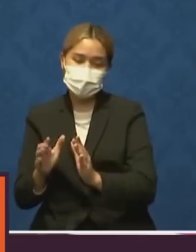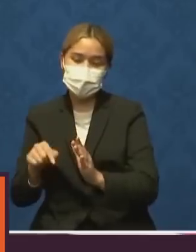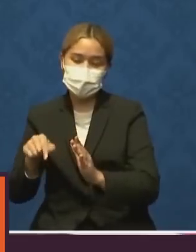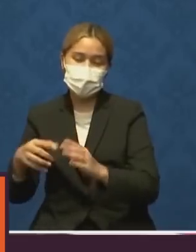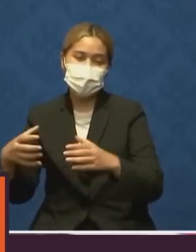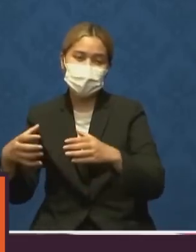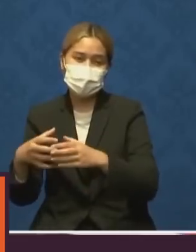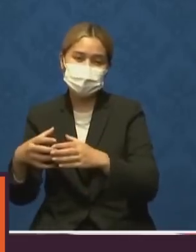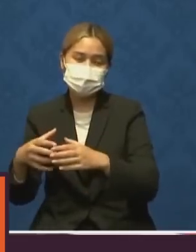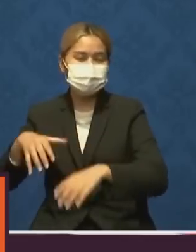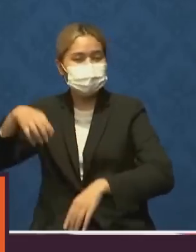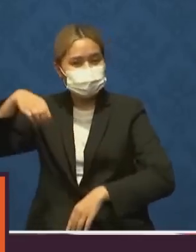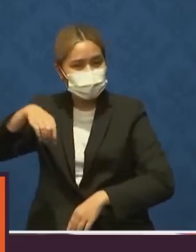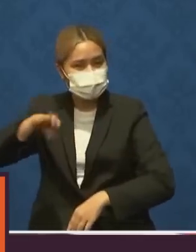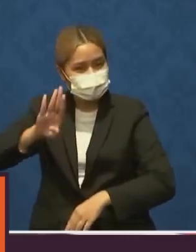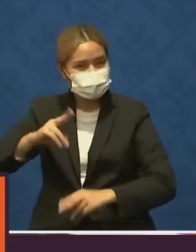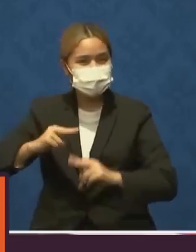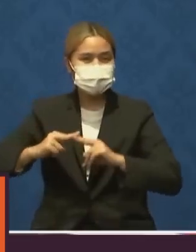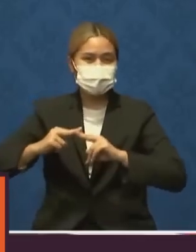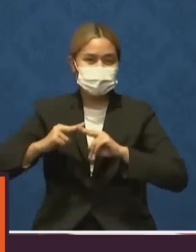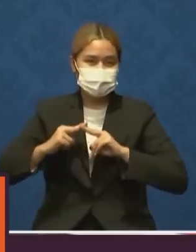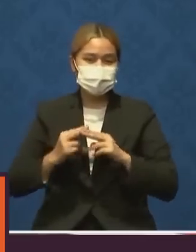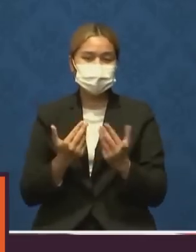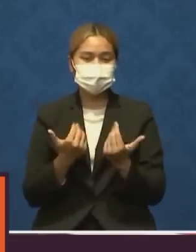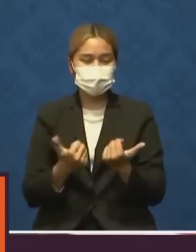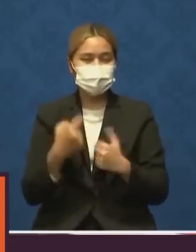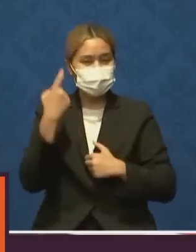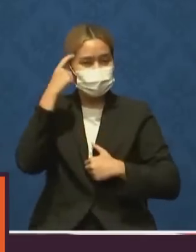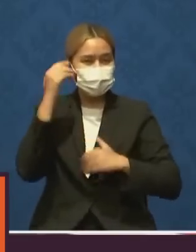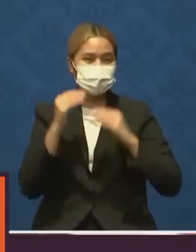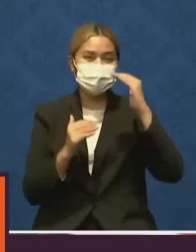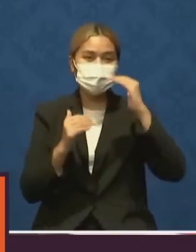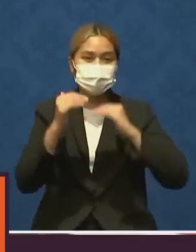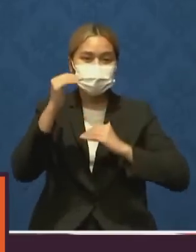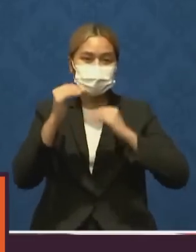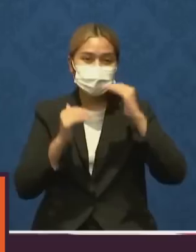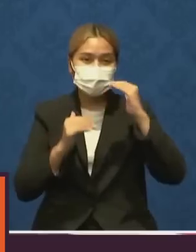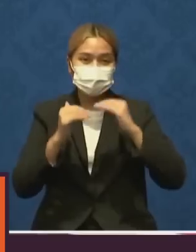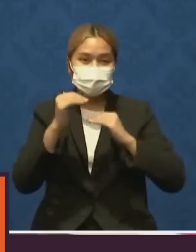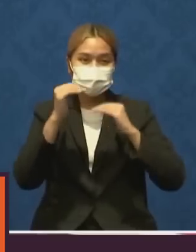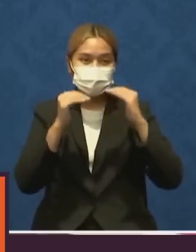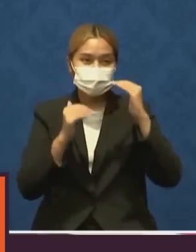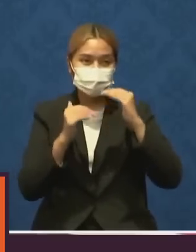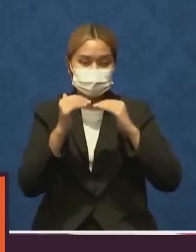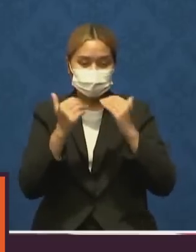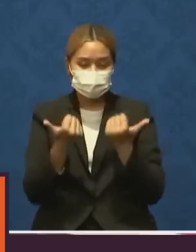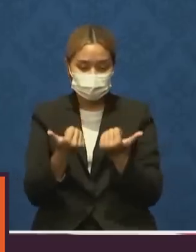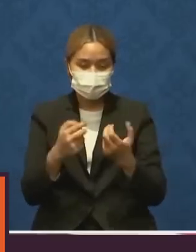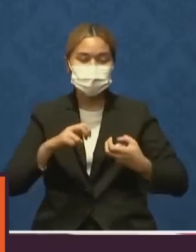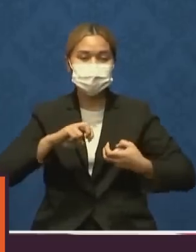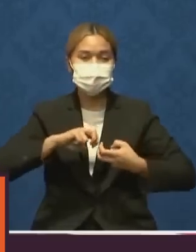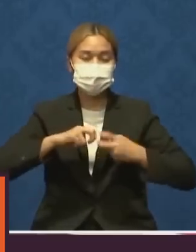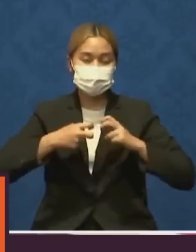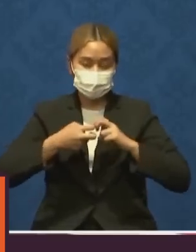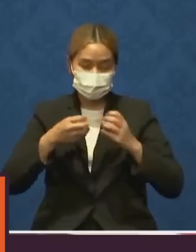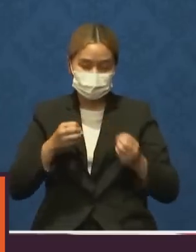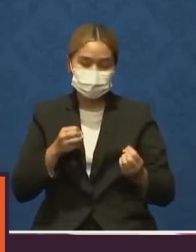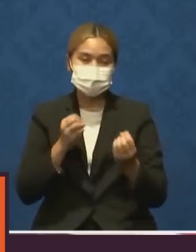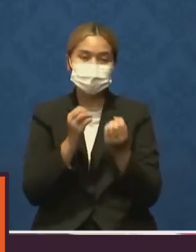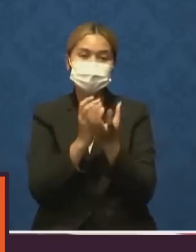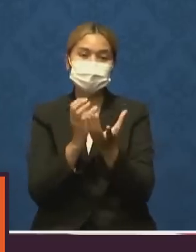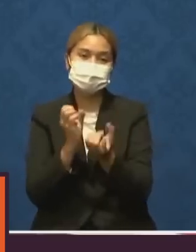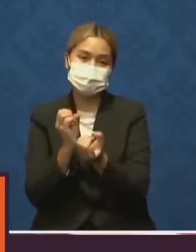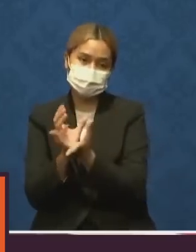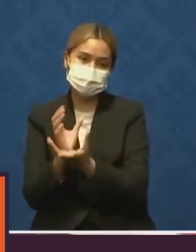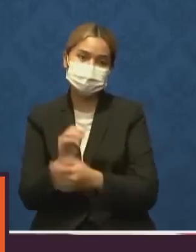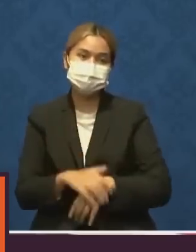เปคำถามครับวานี่คอต้นตอของความเหลอมลำสุดต่งที่เกิดขึใปเทศไทยครับของการบรหาราชการแผ่นดนนะคร